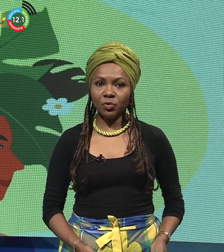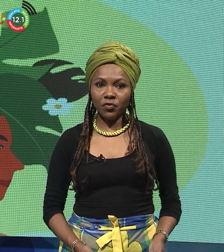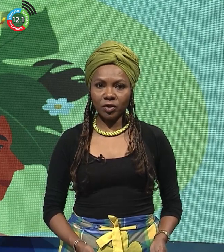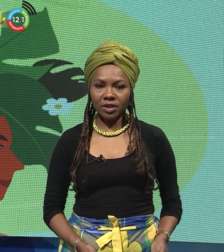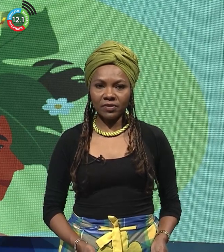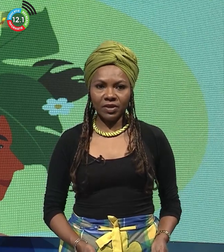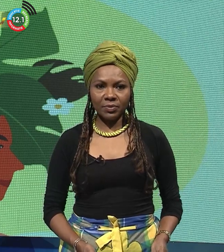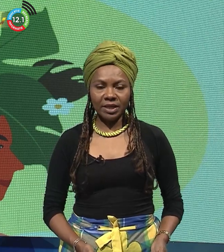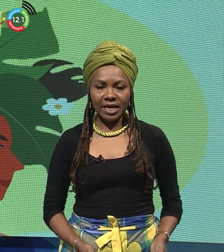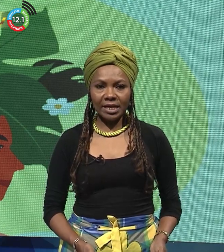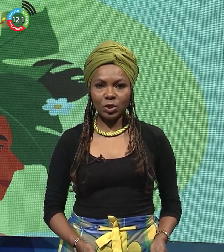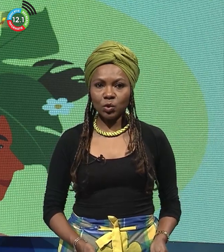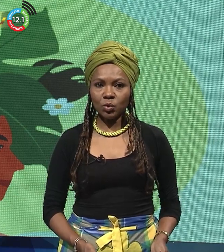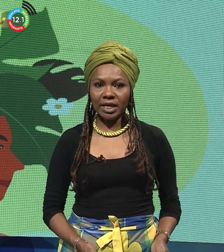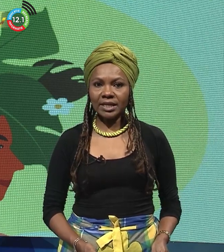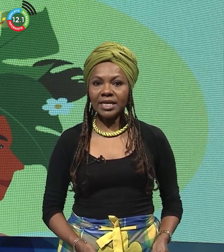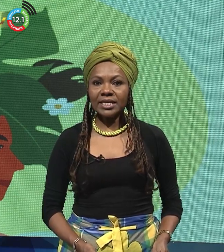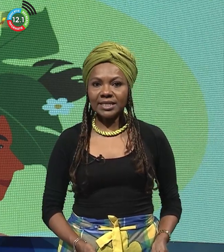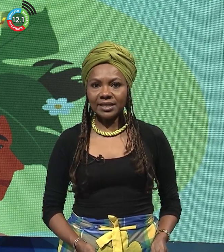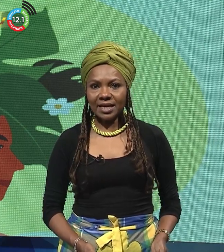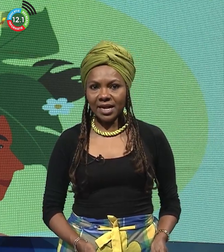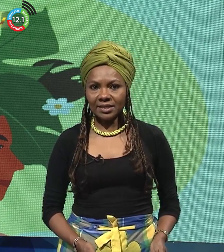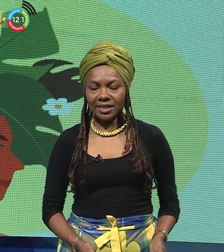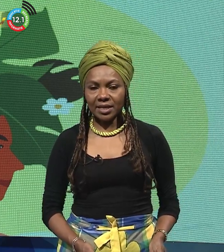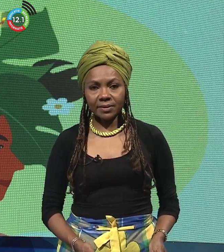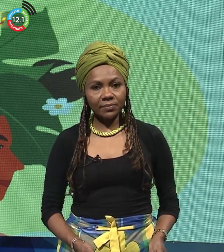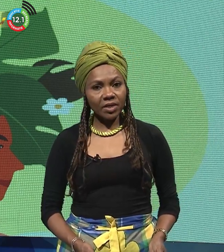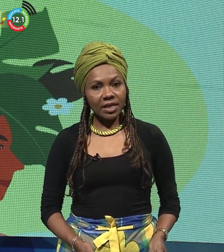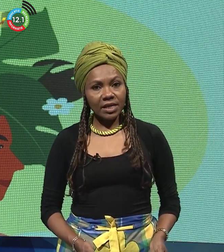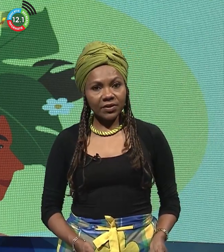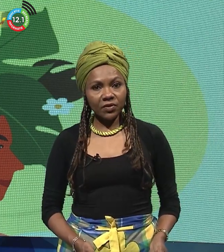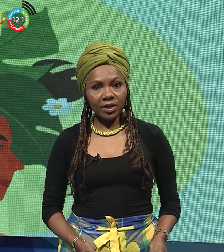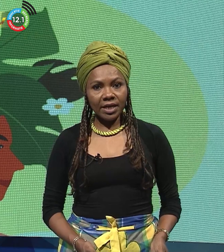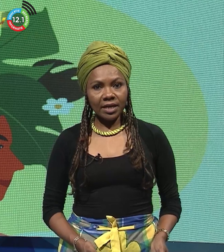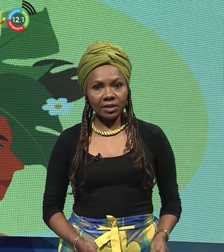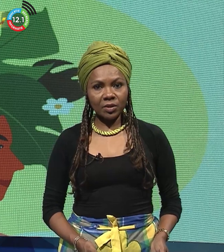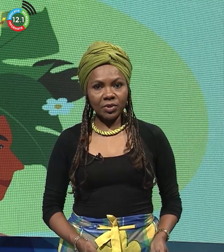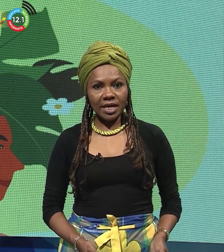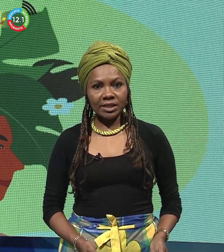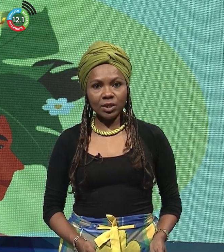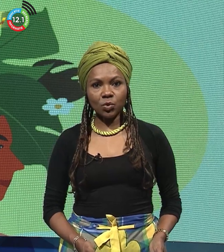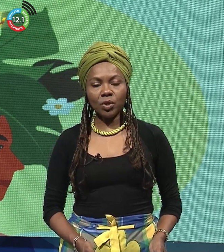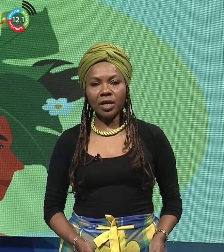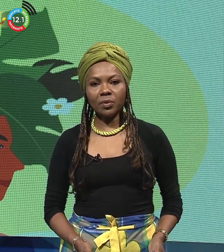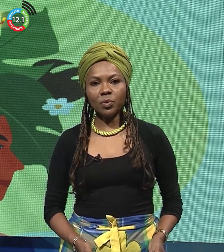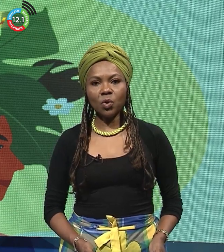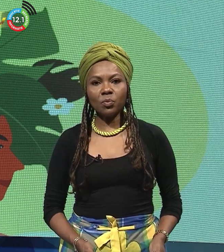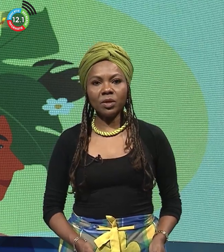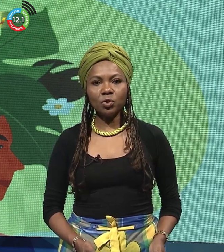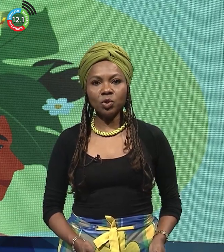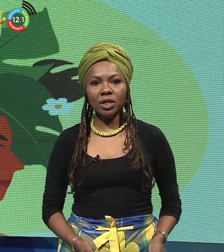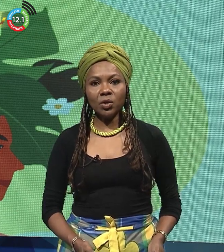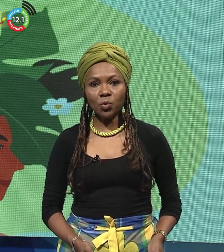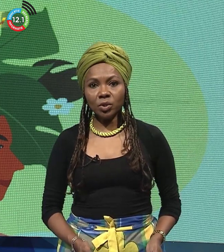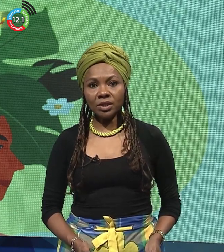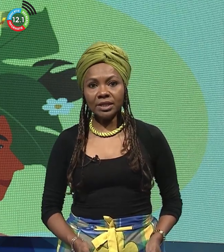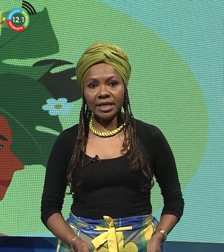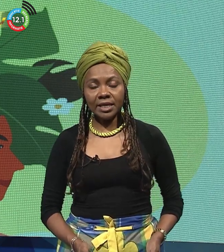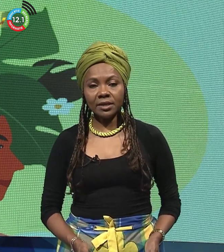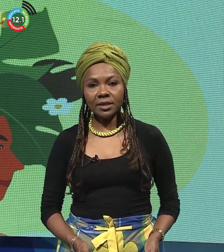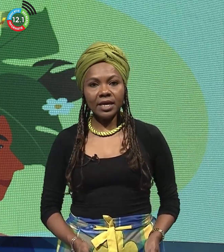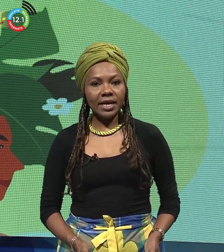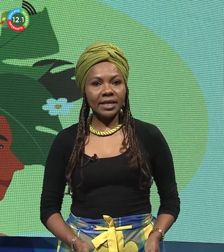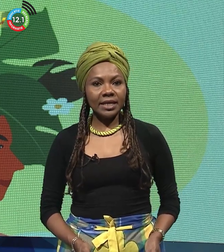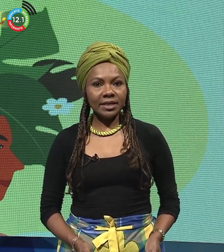en het bevorderen van de mentale gezondheid centraal staan. Liefde en acceptatie kunnen helpen om emotionele wonden